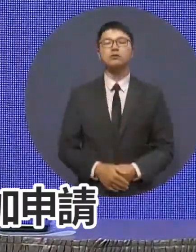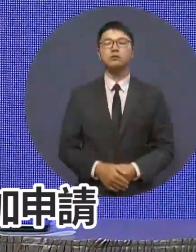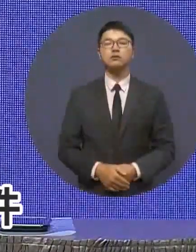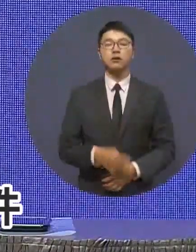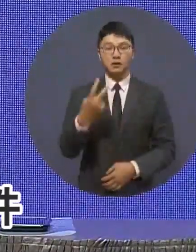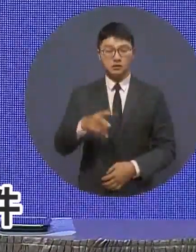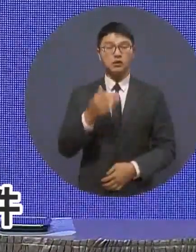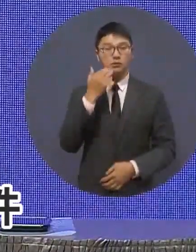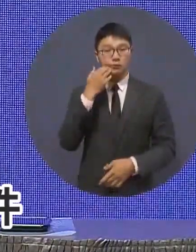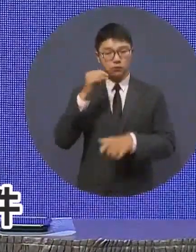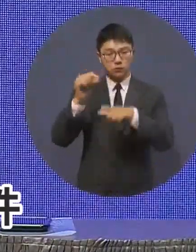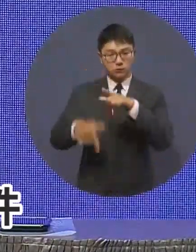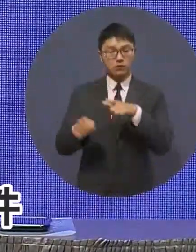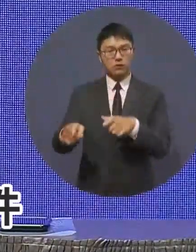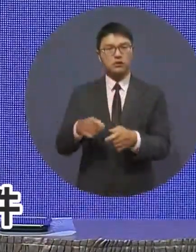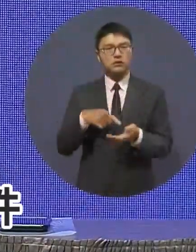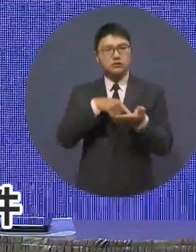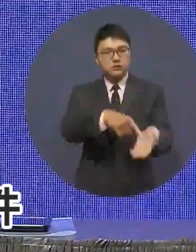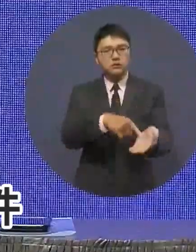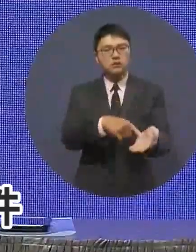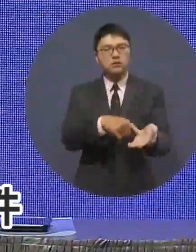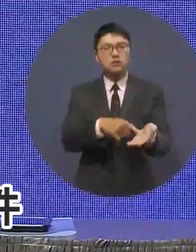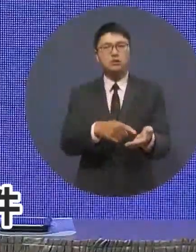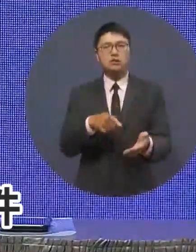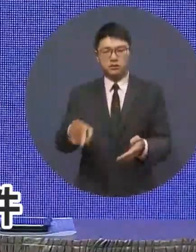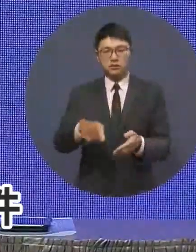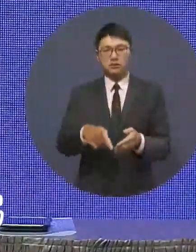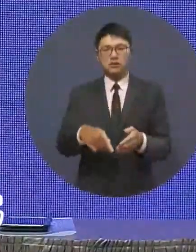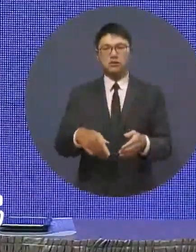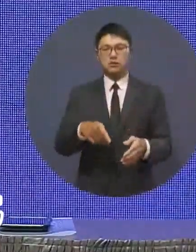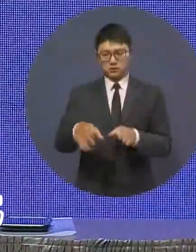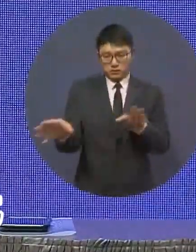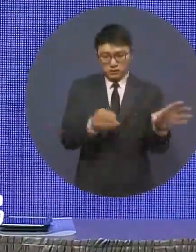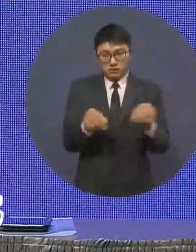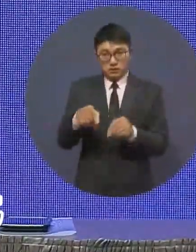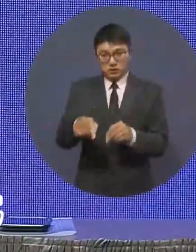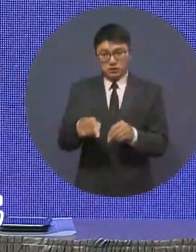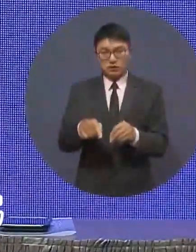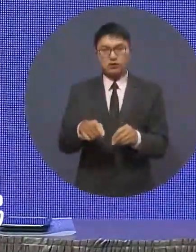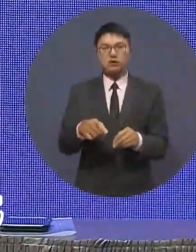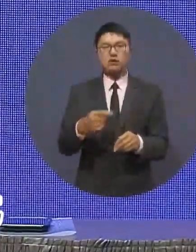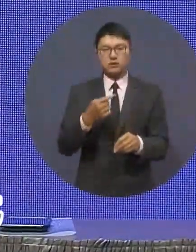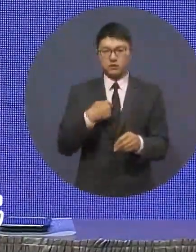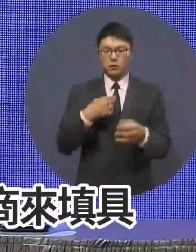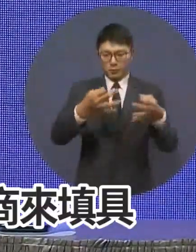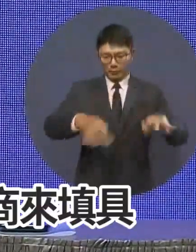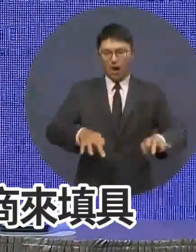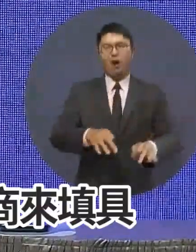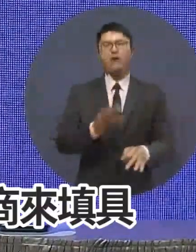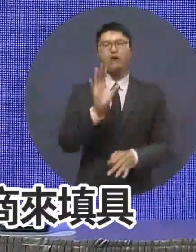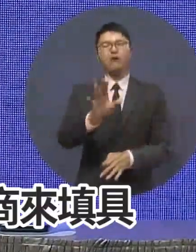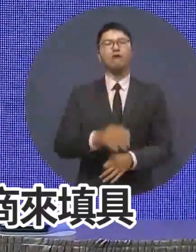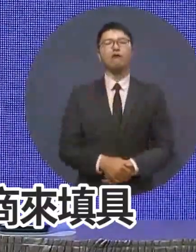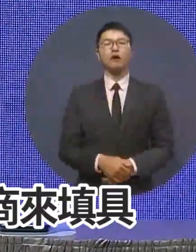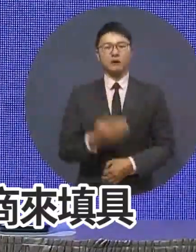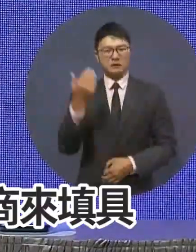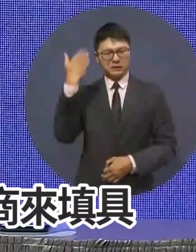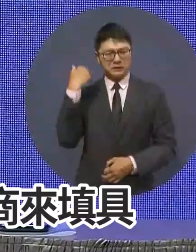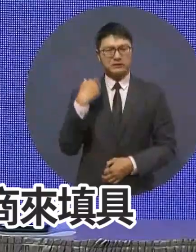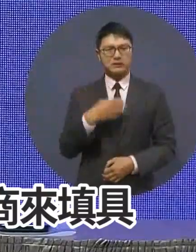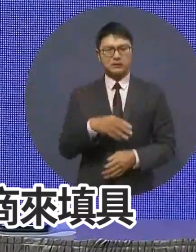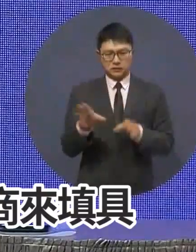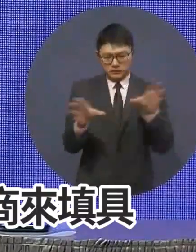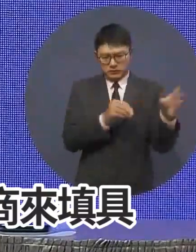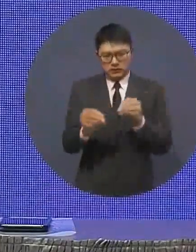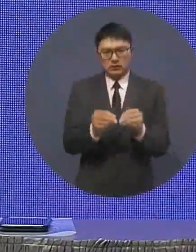申请，那我们基本上将我们的文件做了一个非常清楚的简化，我们本来有比较多的文件需要有